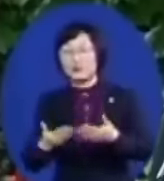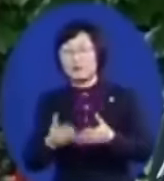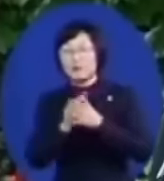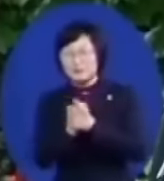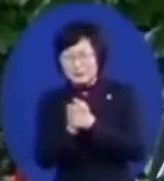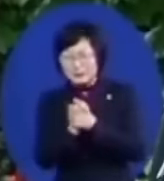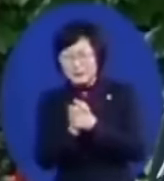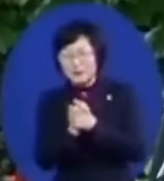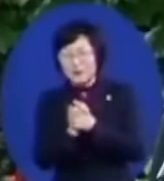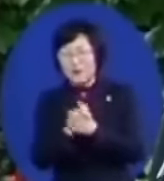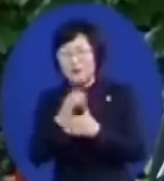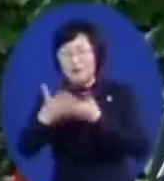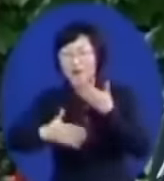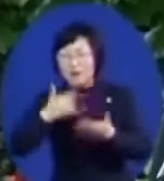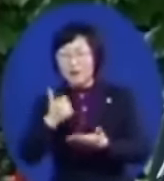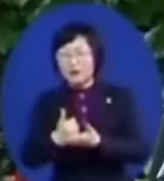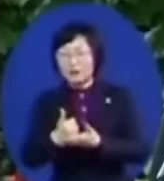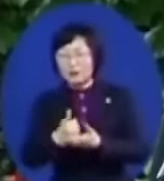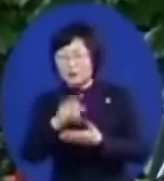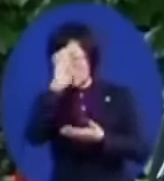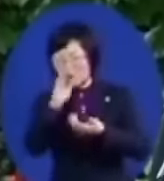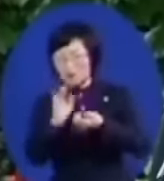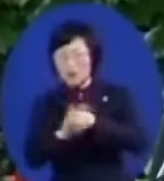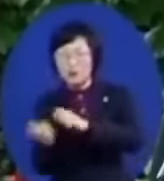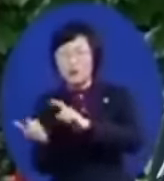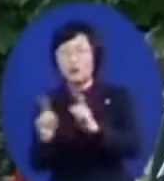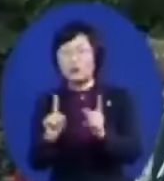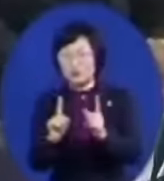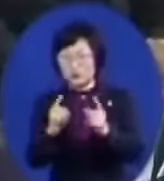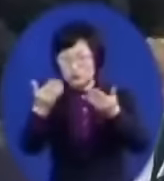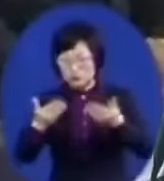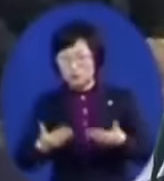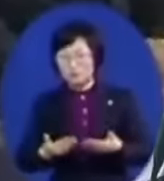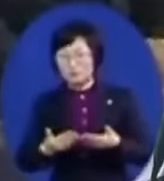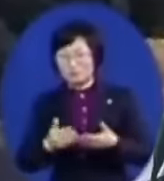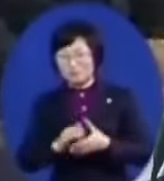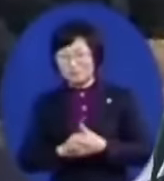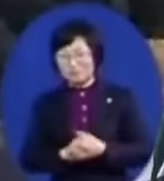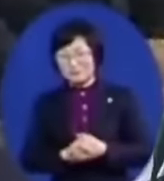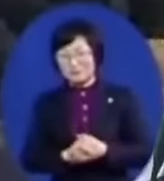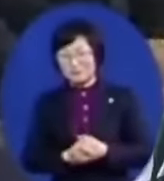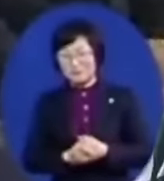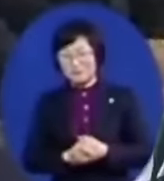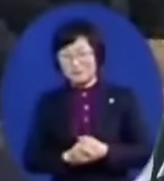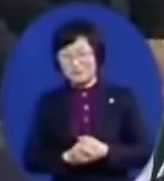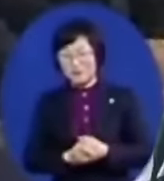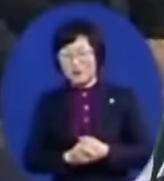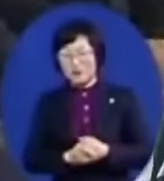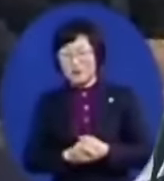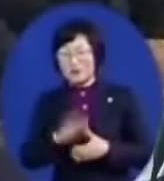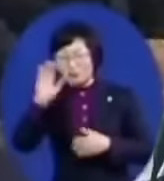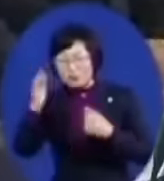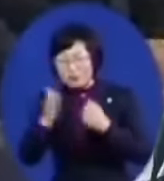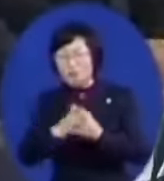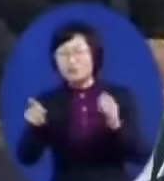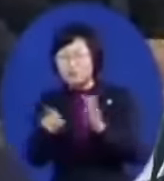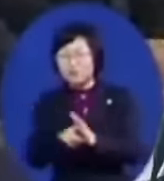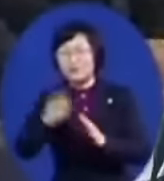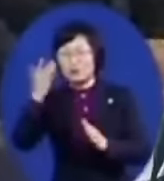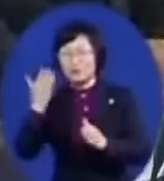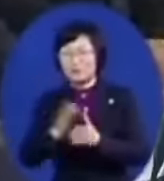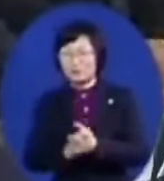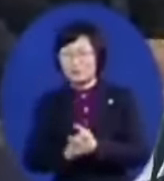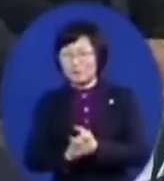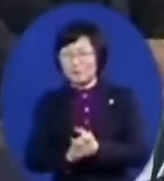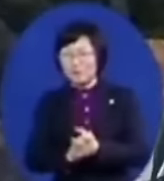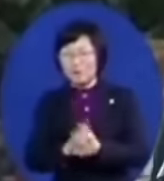기도해서 하나님이 기적적으로 은혜를 베풀어서 병을 고쳐주었으니 안 믿으려면 안 믿을 수가 없죠. 안